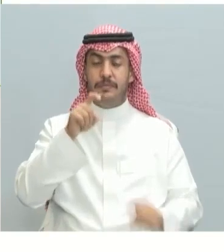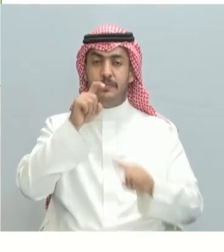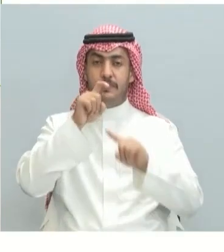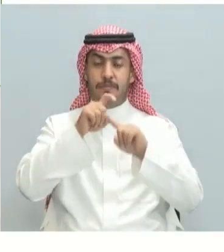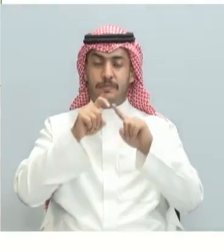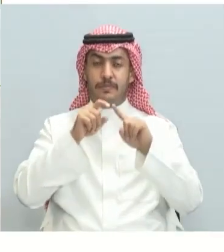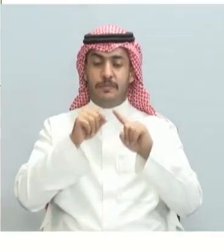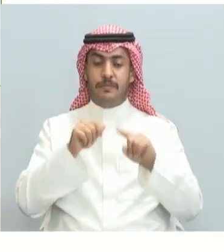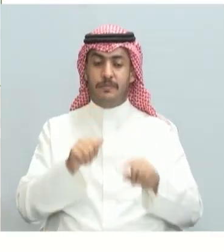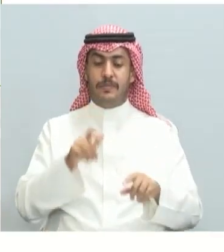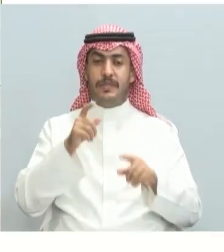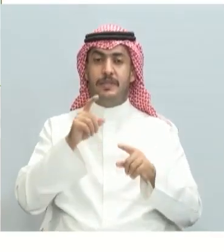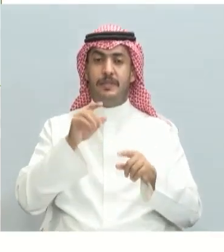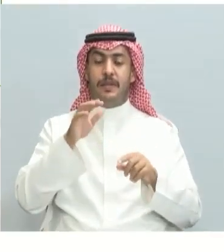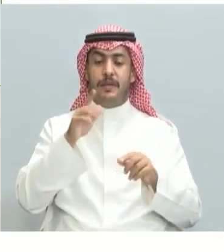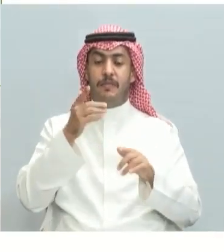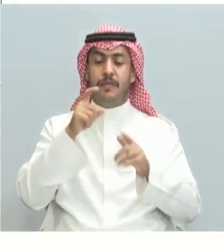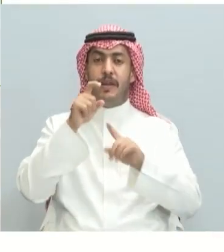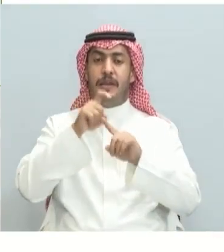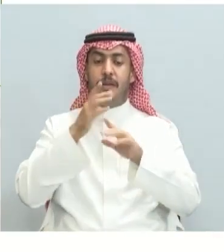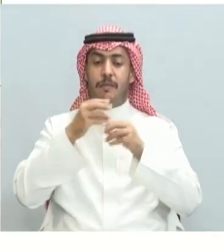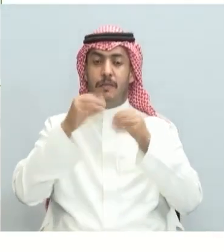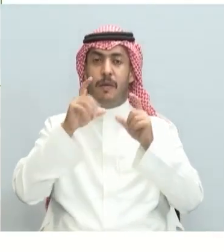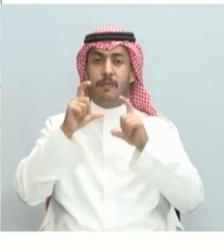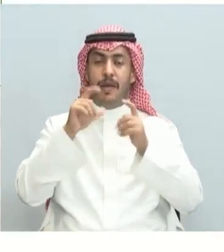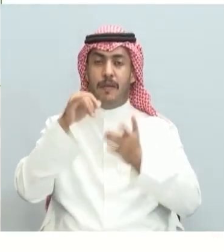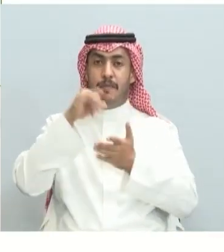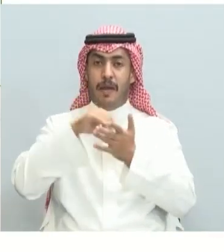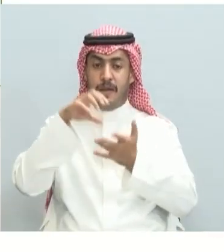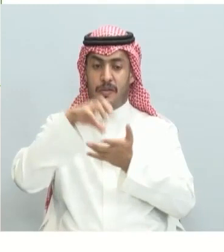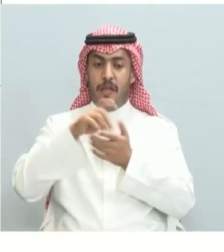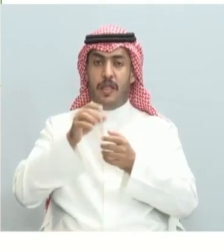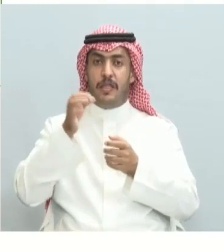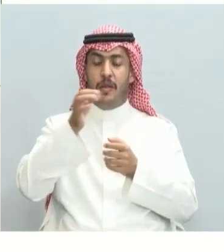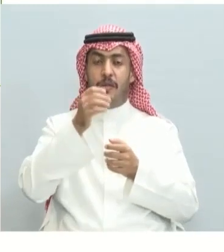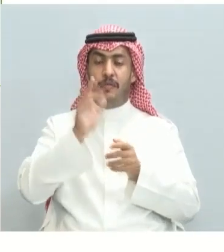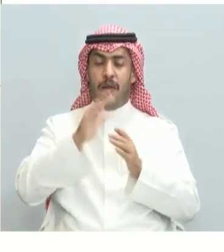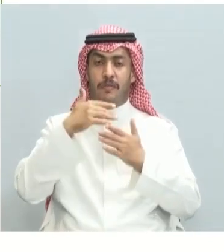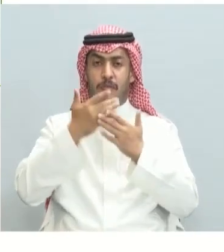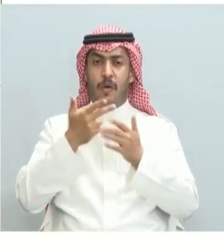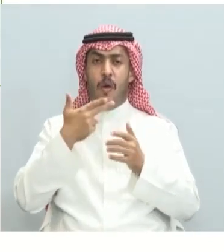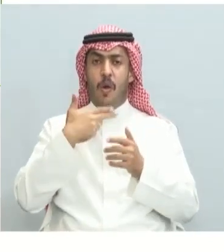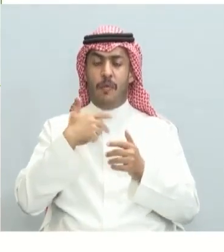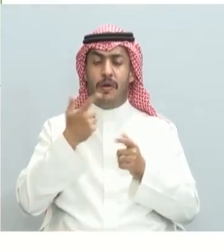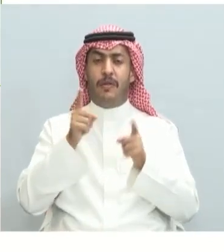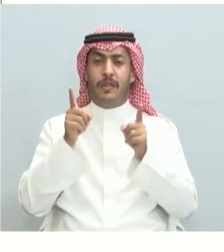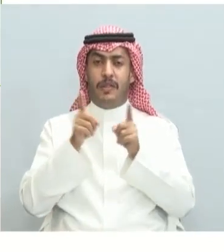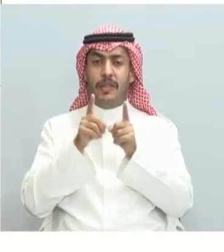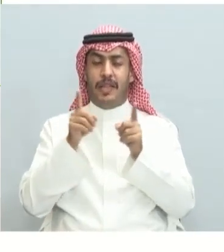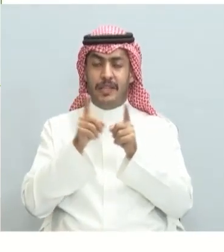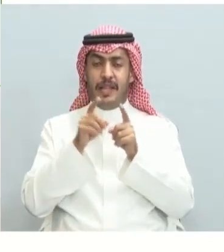يحدث هذا المنحدر السلبي نتيجه بيع البنك المركزي في الدوله سندات دين حكوميه قصيره